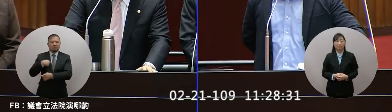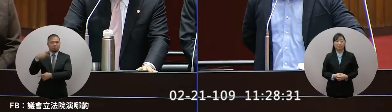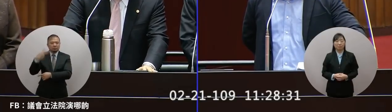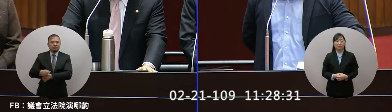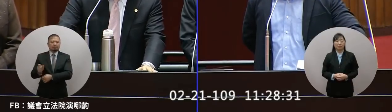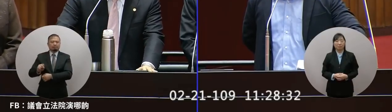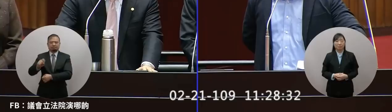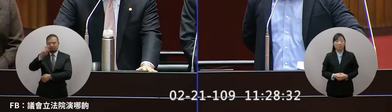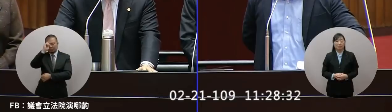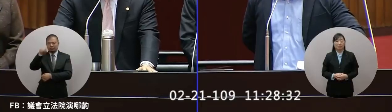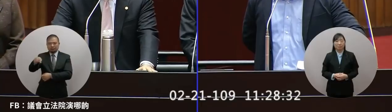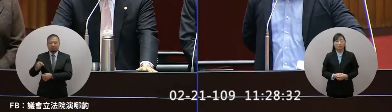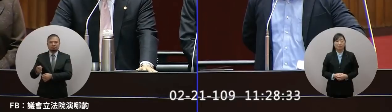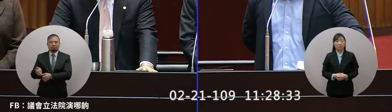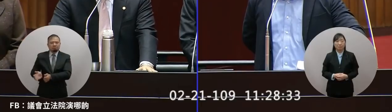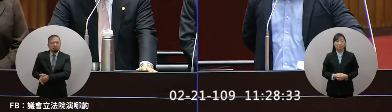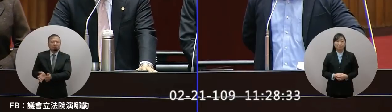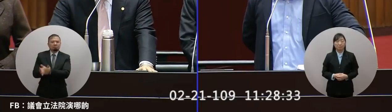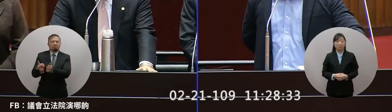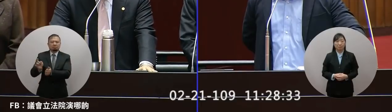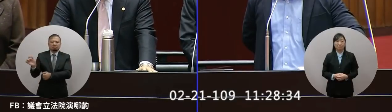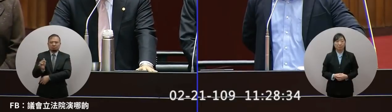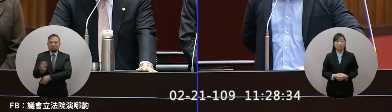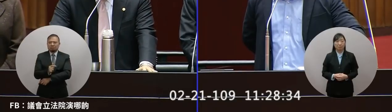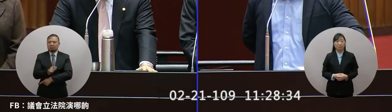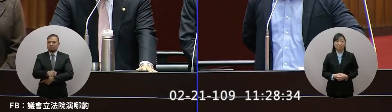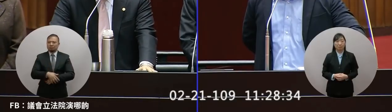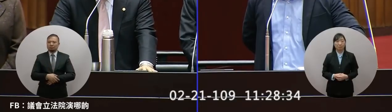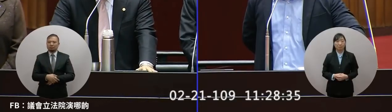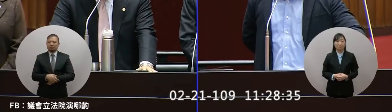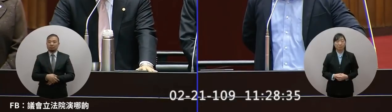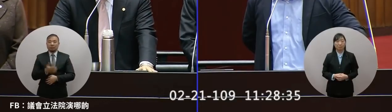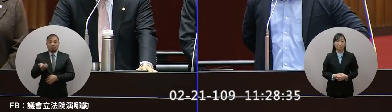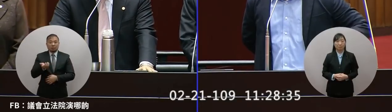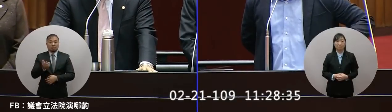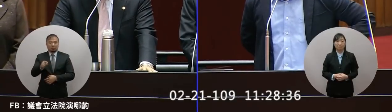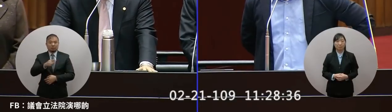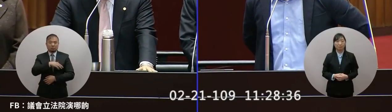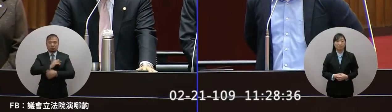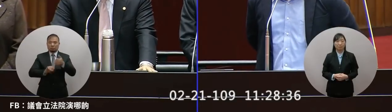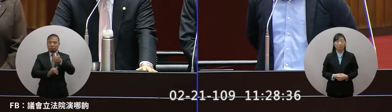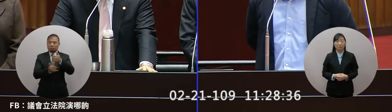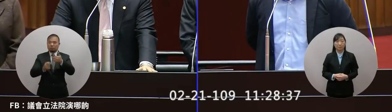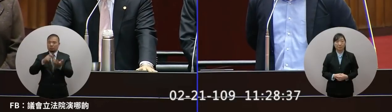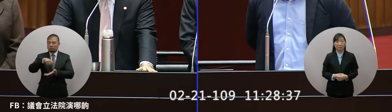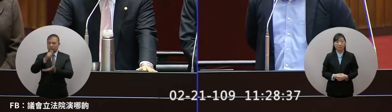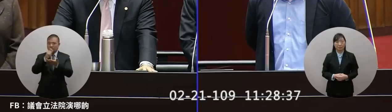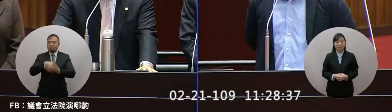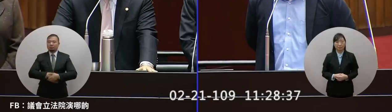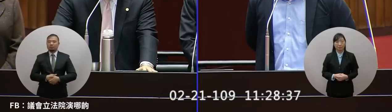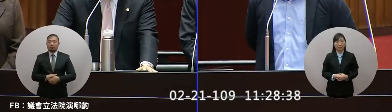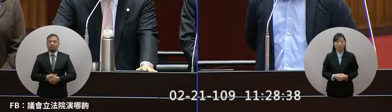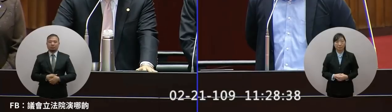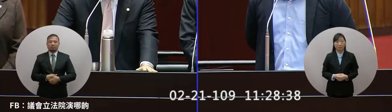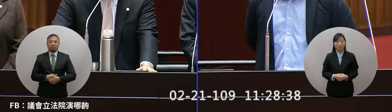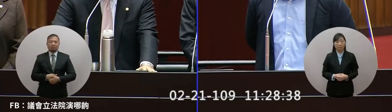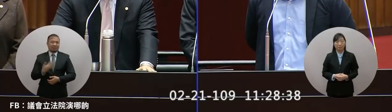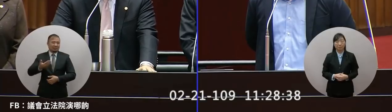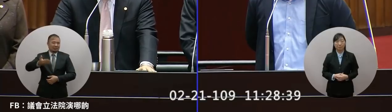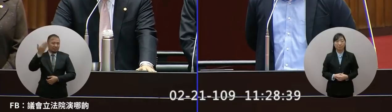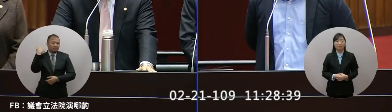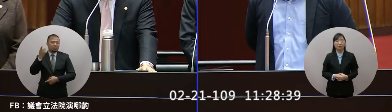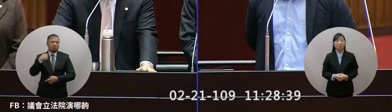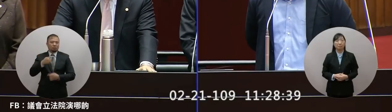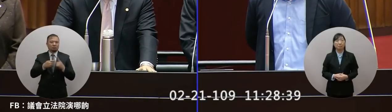量，并且我也特别回应邱委员刚才所讲，其实就如同当年我们在军事法庭